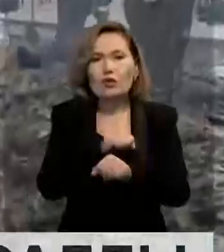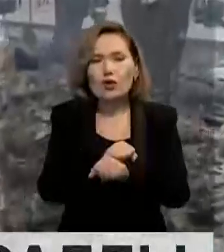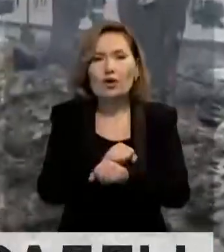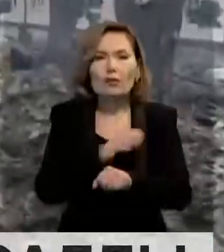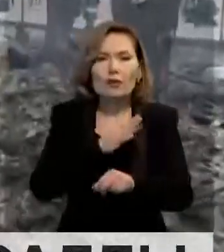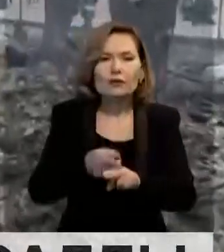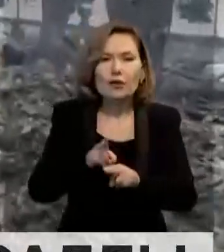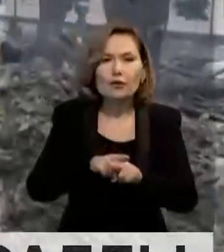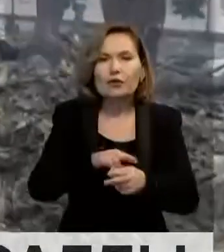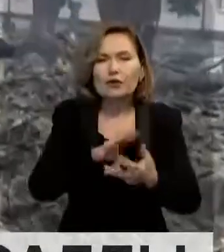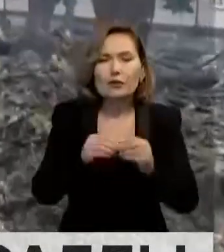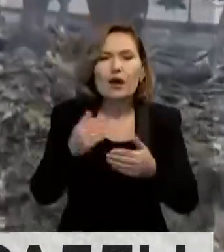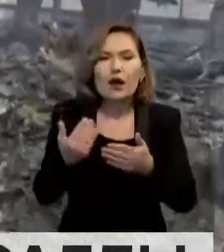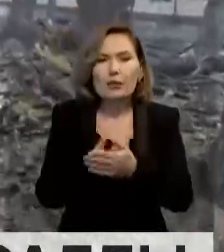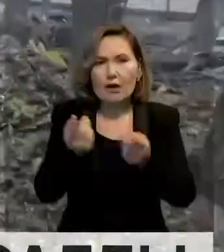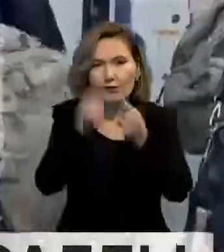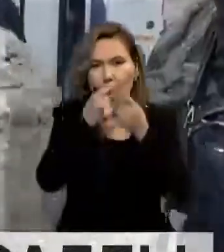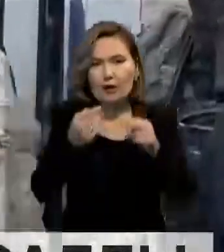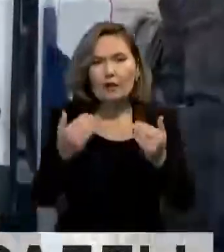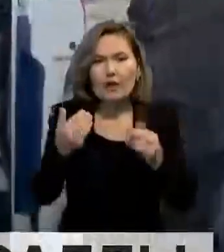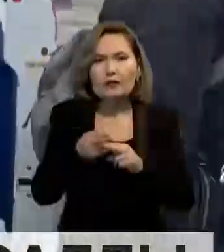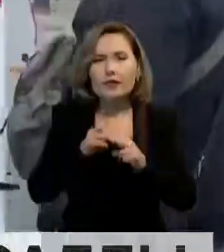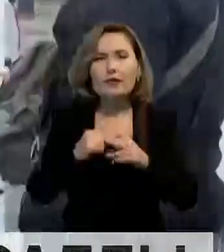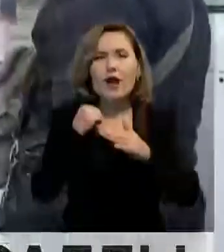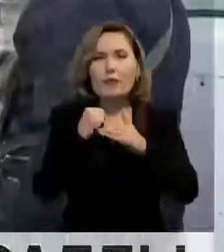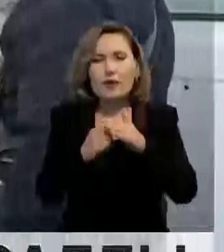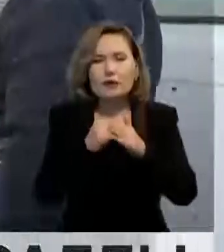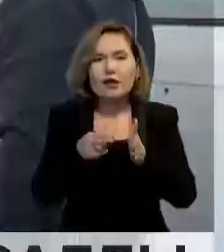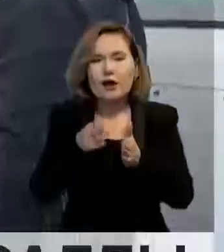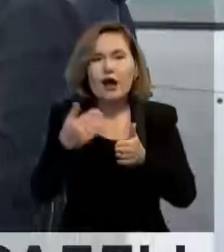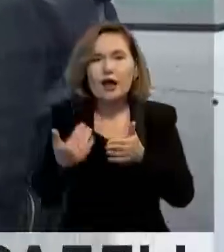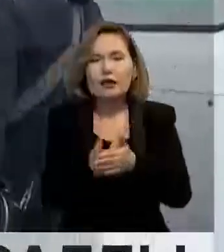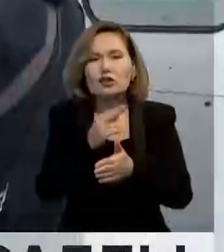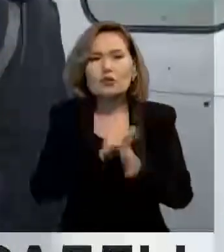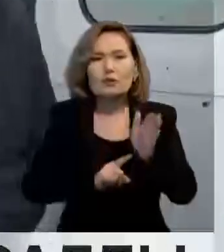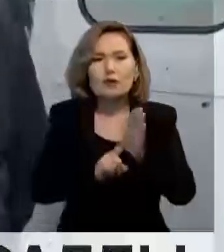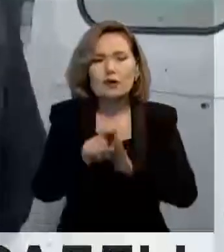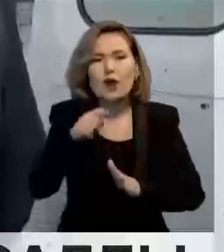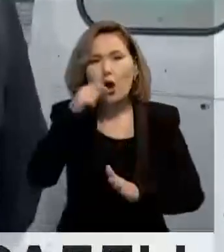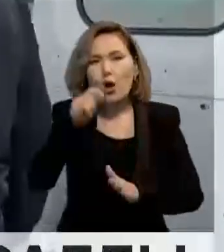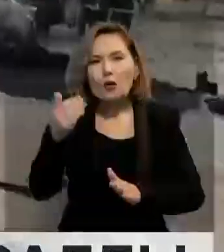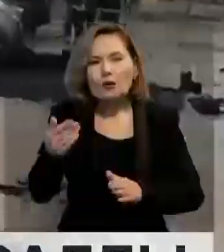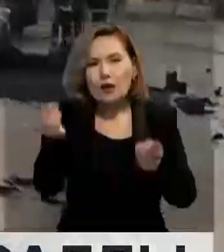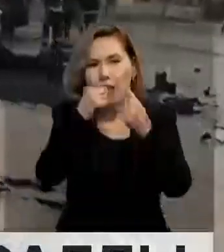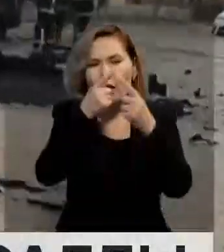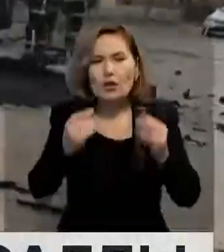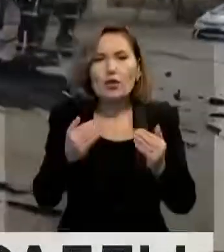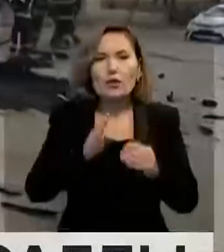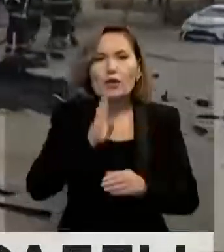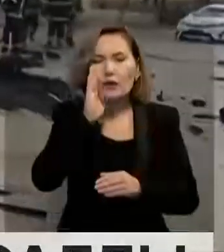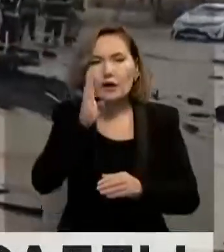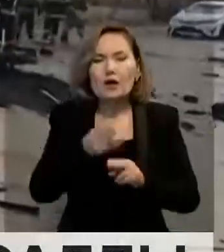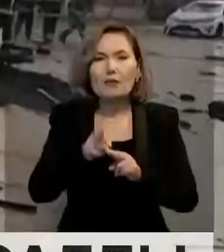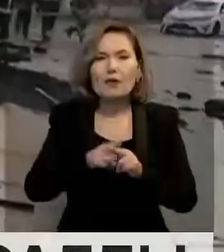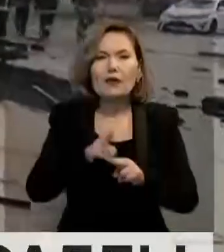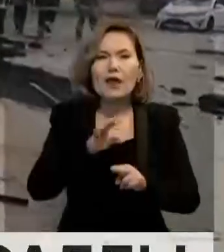орын ретінде қолданылған. Соңғы ақпарат бойынша қазір метро қайтадан жұмыс істеп тұр. Украина тарабының хабарлауынша, бүгін таңертең Киев пен